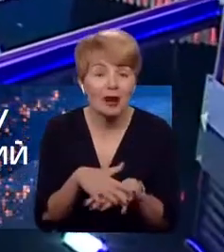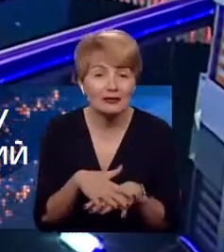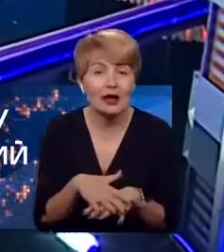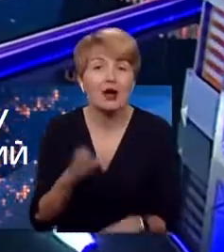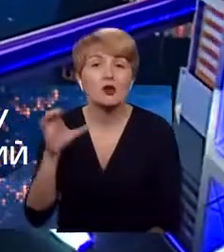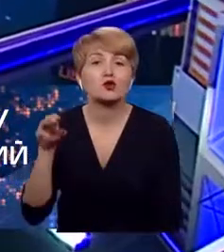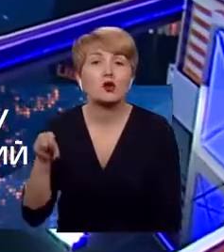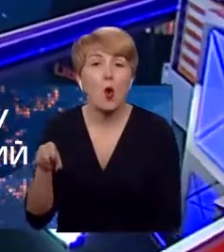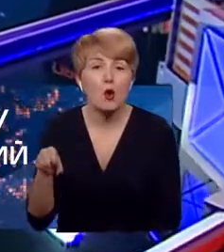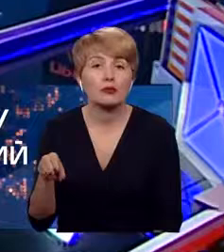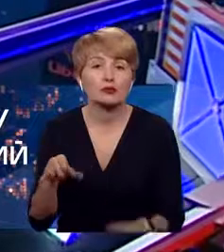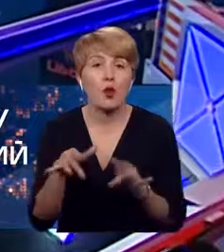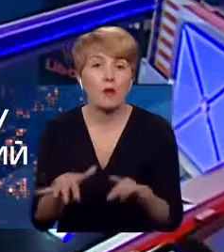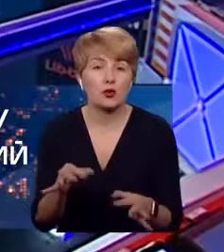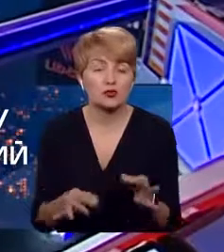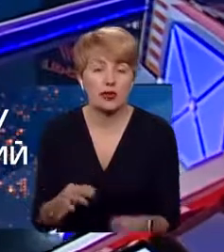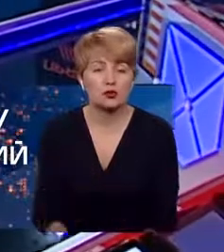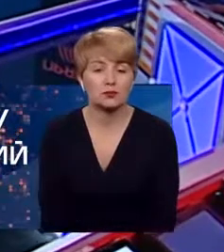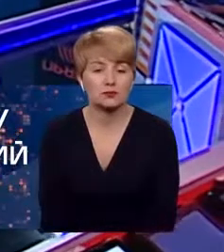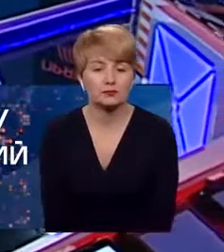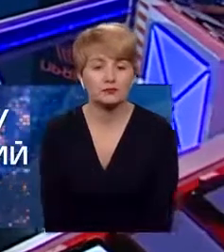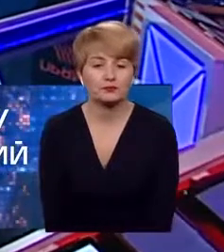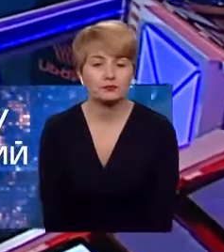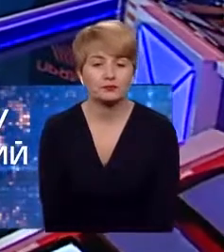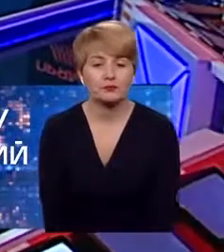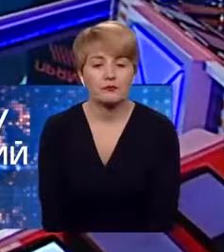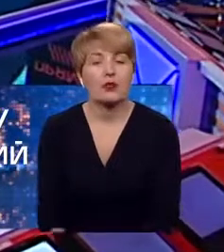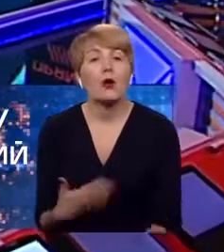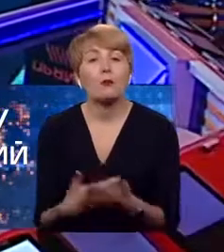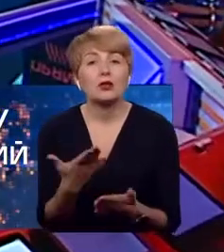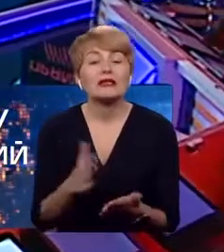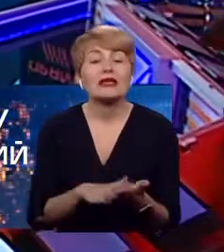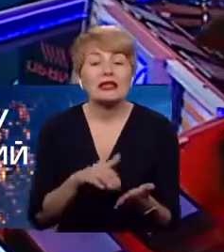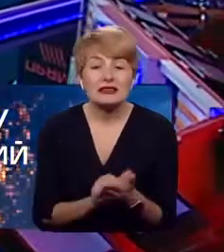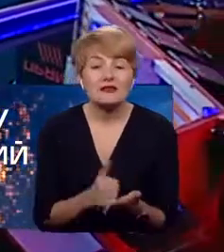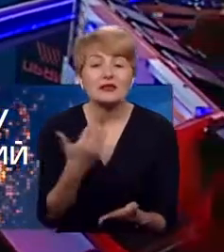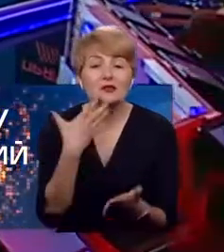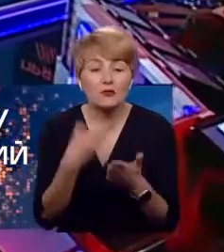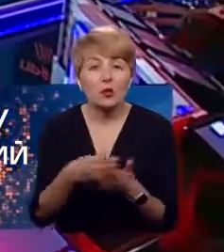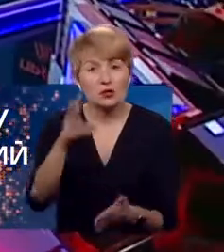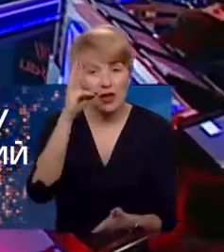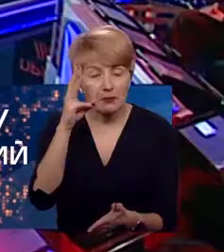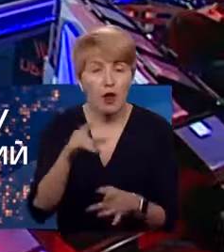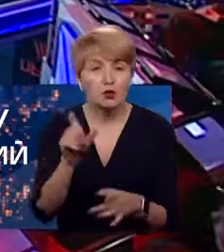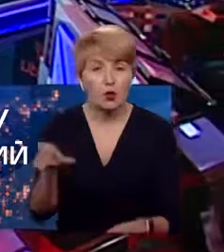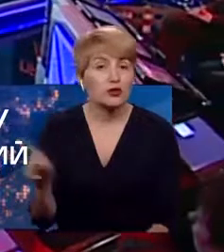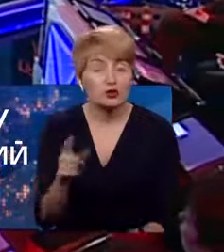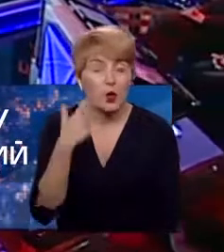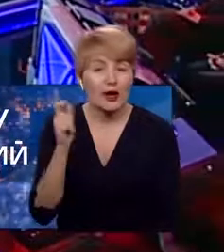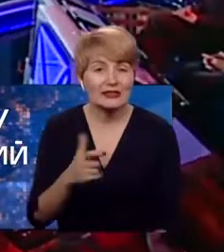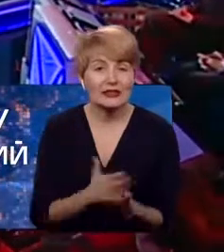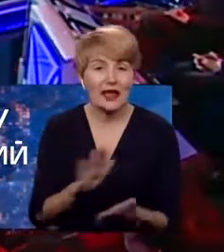Стокгольмського процесу. Дякую за ваш час. Будь ласка, зарплату. Назвіть свою зарплату людям. Хіба не мають право українці?